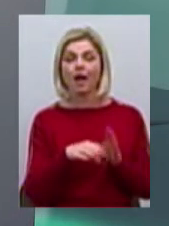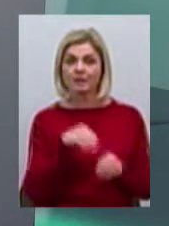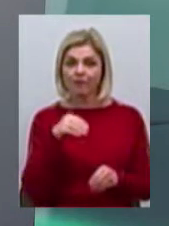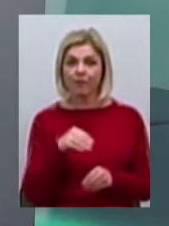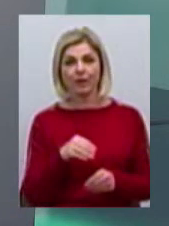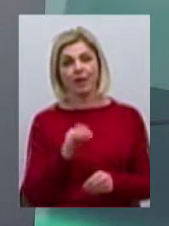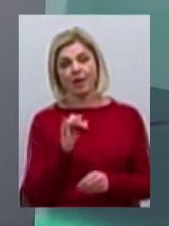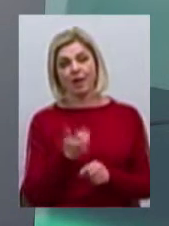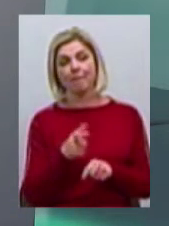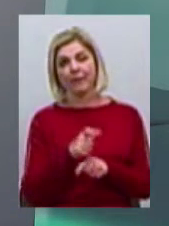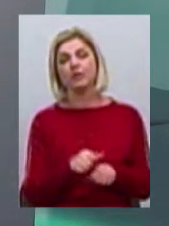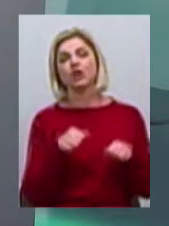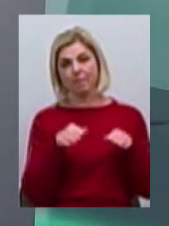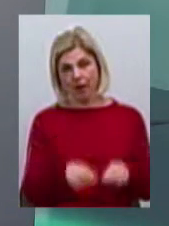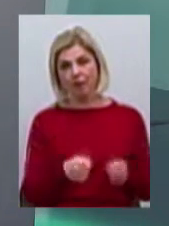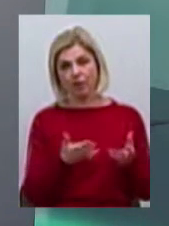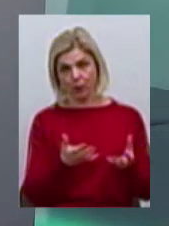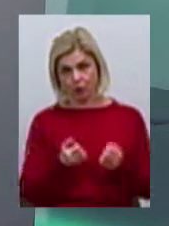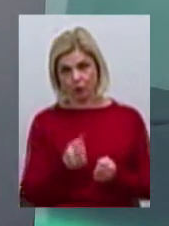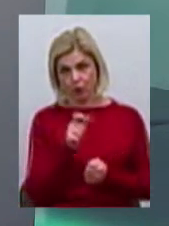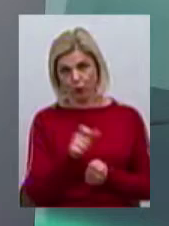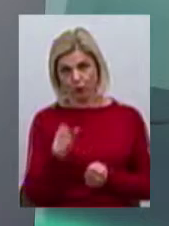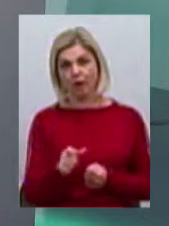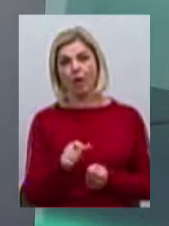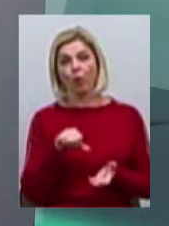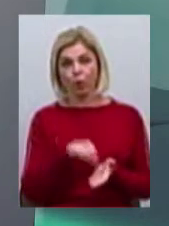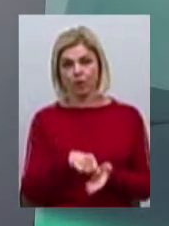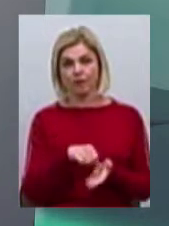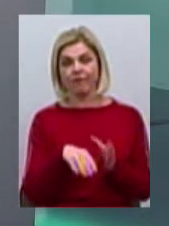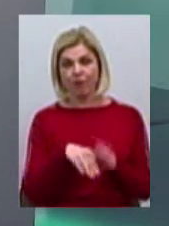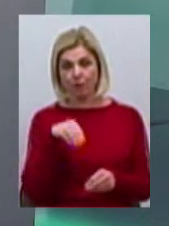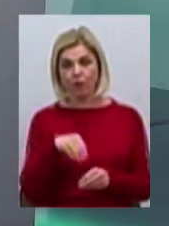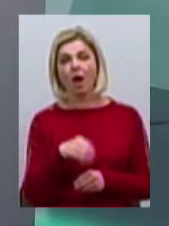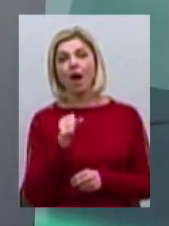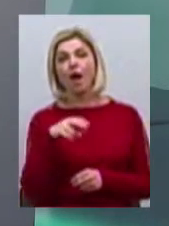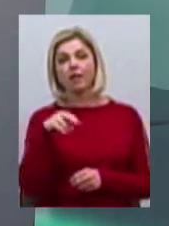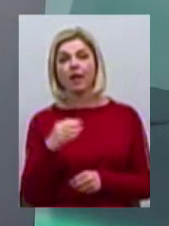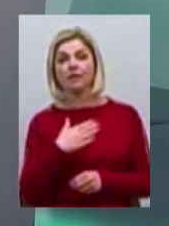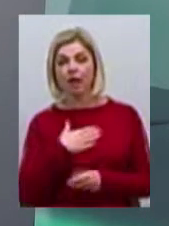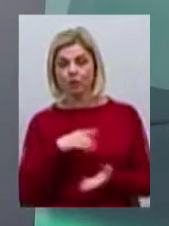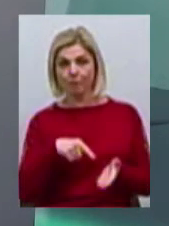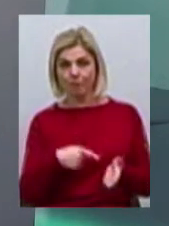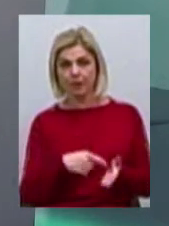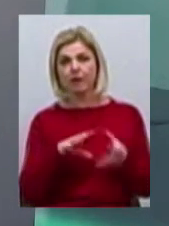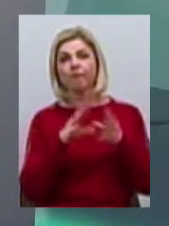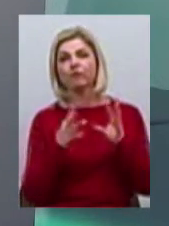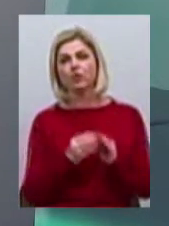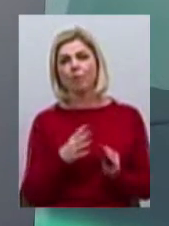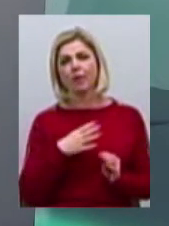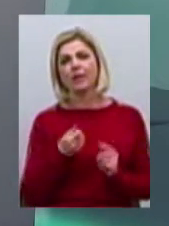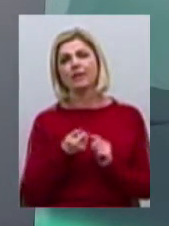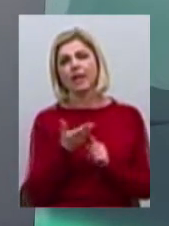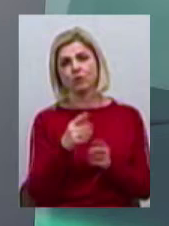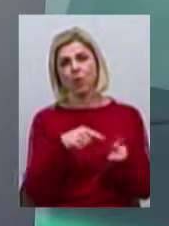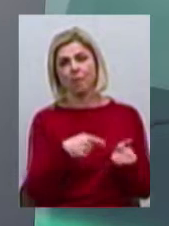євреї отримали право брати участь у виборах. От, але в нашому місті, і це всього було в кількох містах